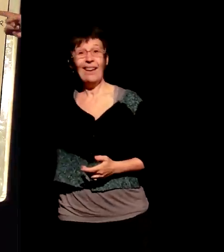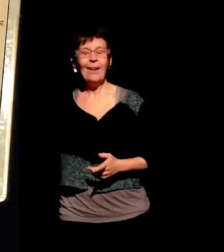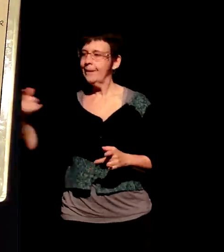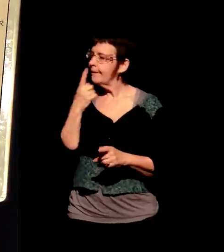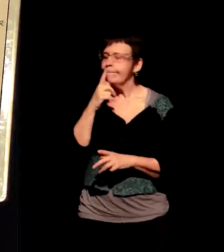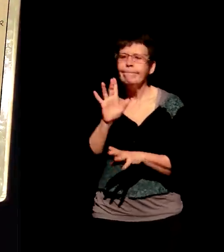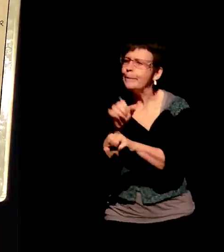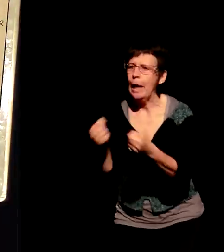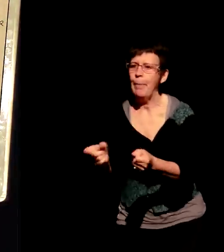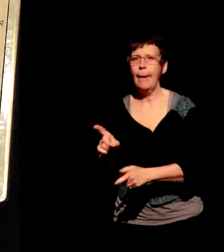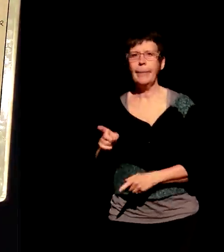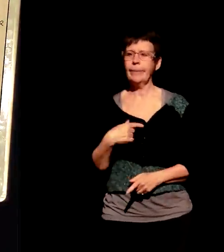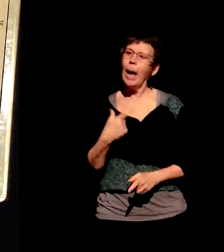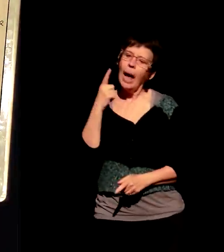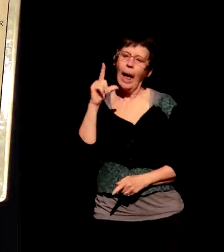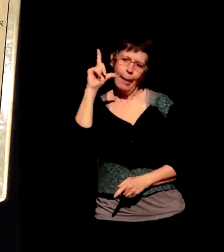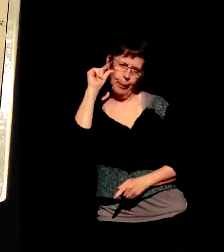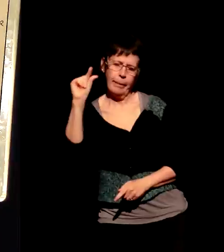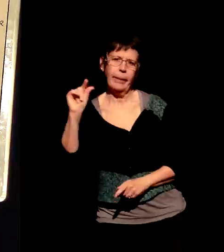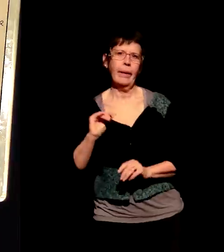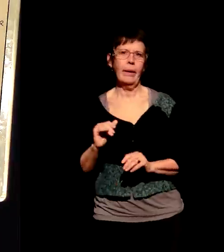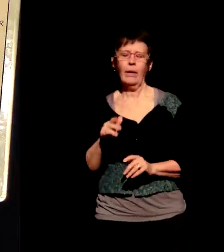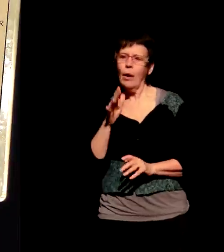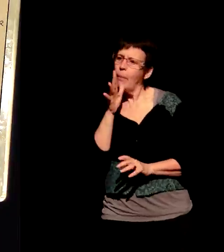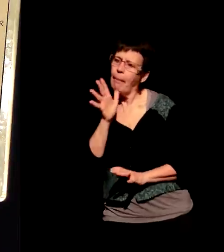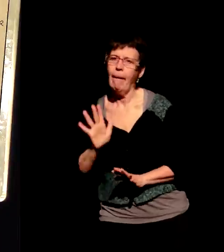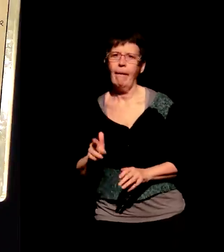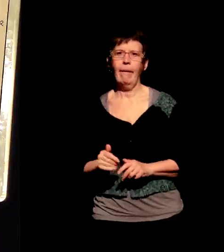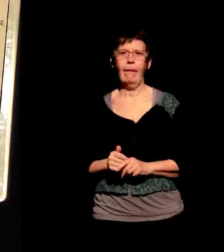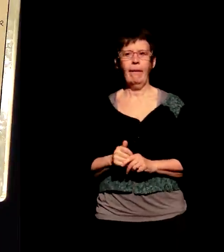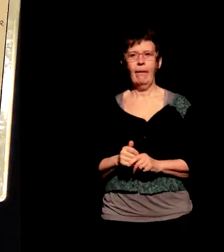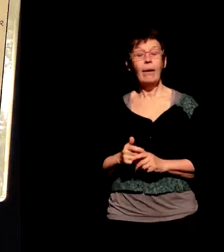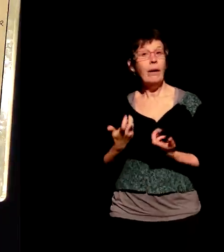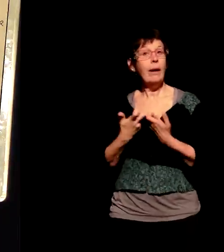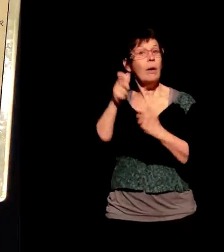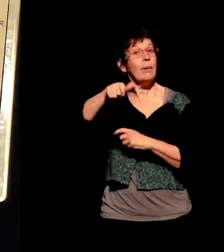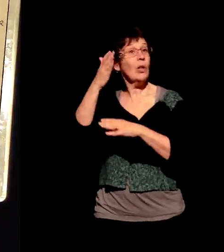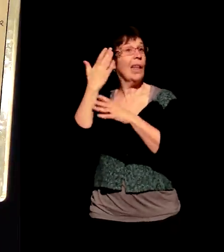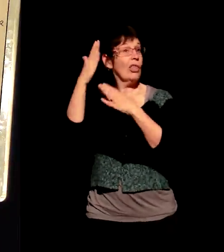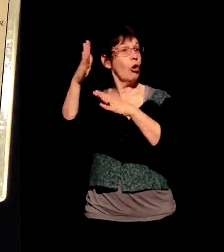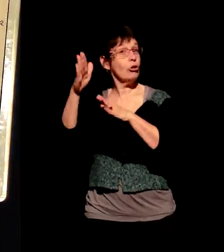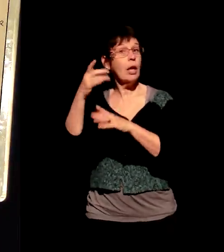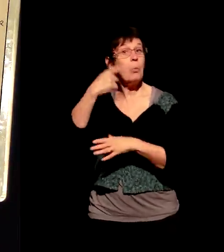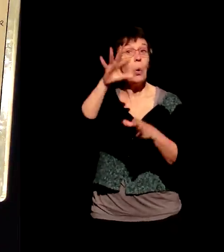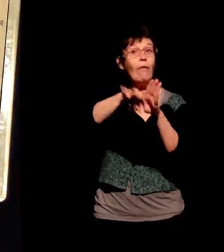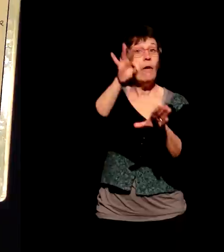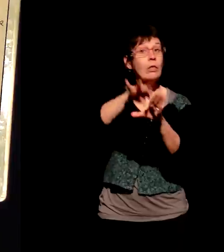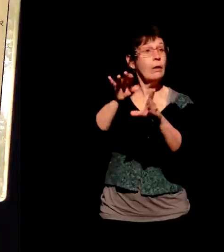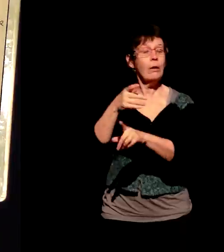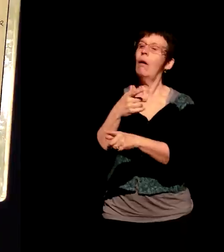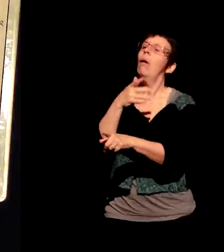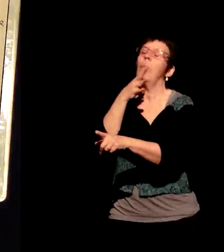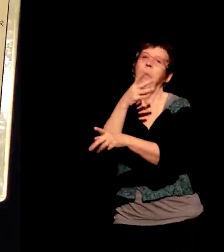capables, ils sont un peu débiles, enfin ils ne peuvent pas. Pour les étrangers, par exemple, le droit de vote des étrangers aux élections, on va nous expliquer qu'ils ne